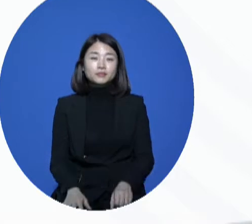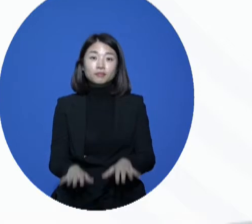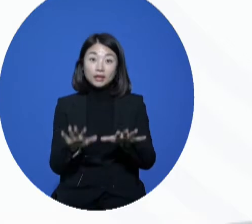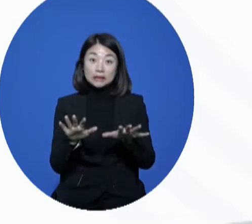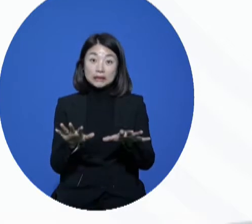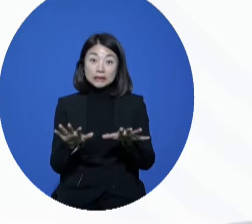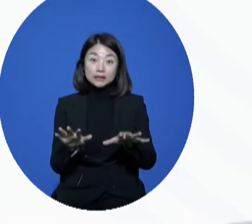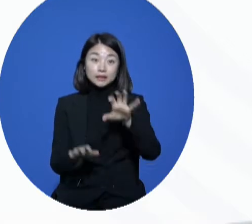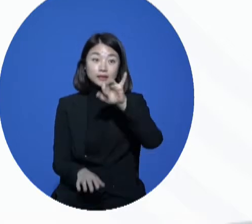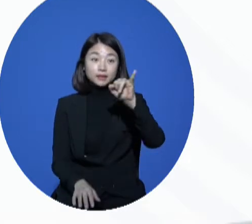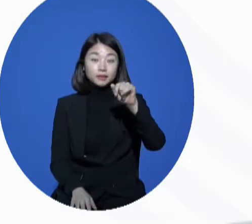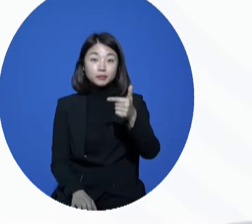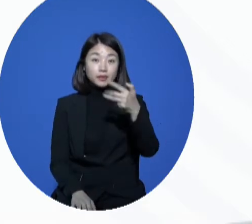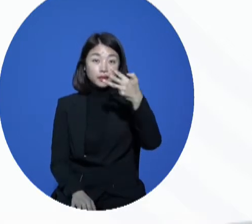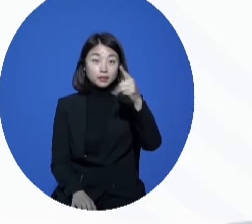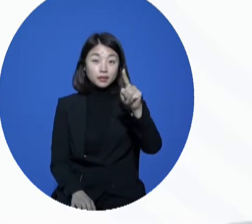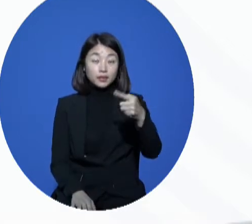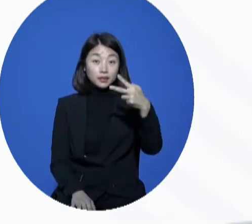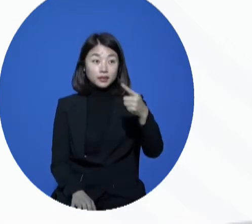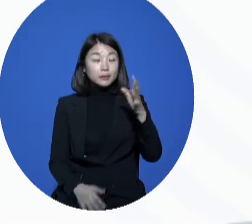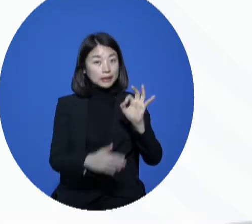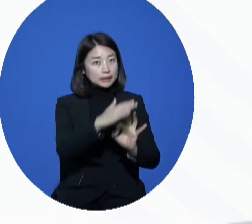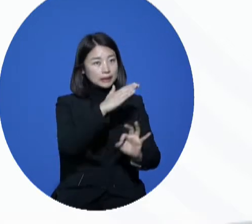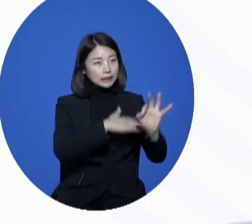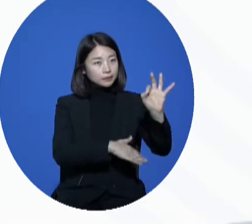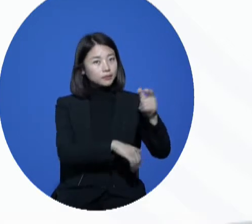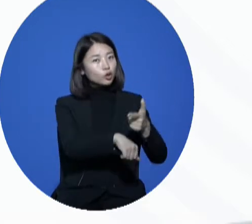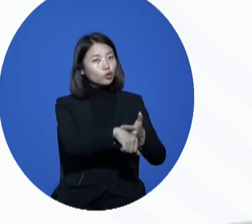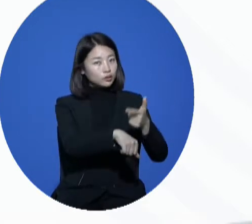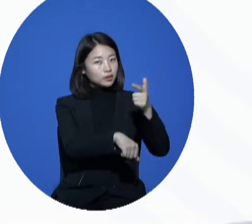지금 핀란드에서는 아침